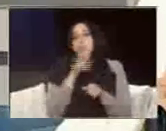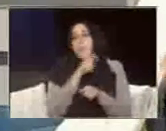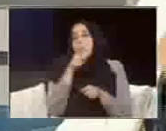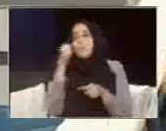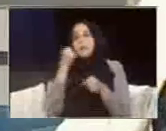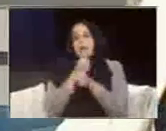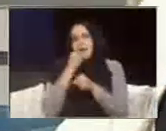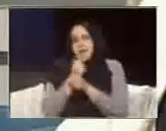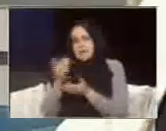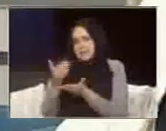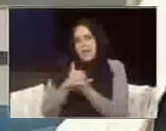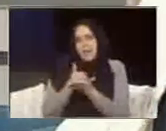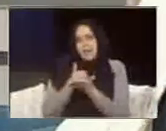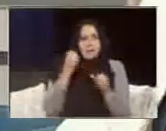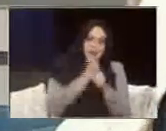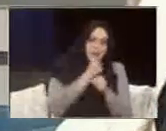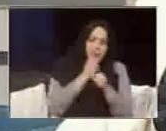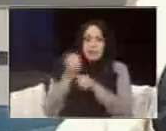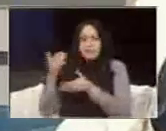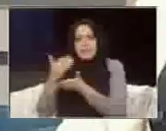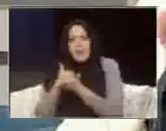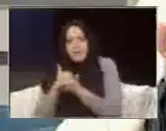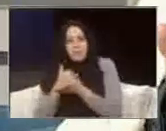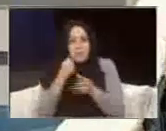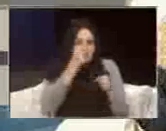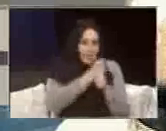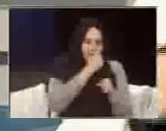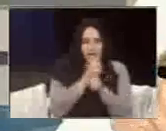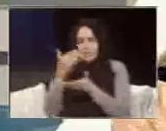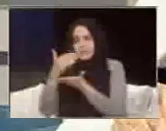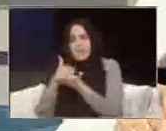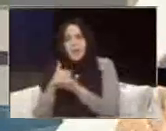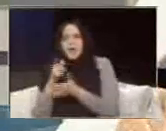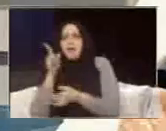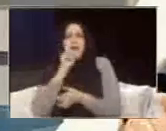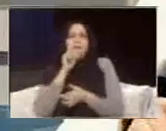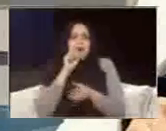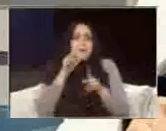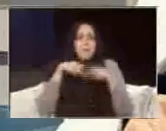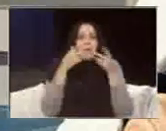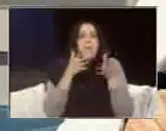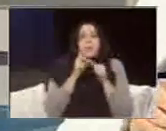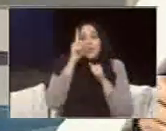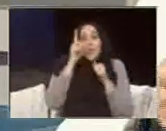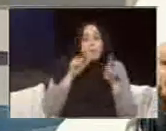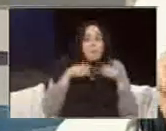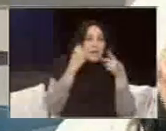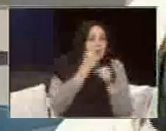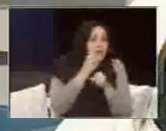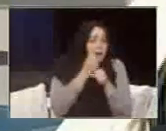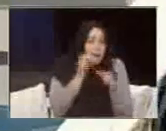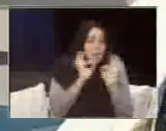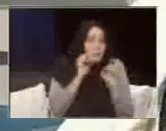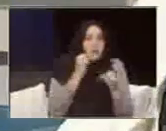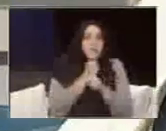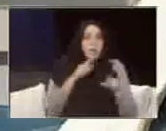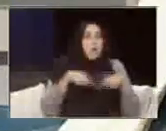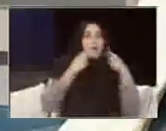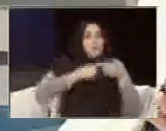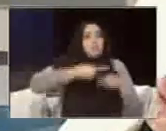عمل، العمل يقابله أجر، الإنسان يخدم وينال الأجر. والأخت الحاجة هذه تخاف ربي تقول ما نروحش للخدمة